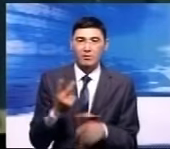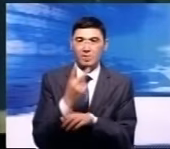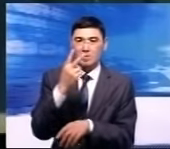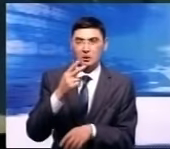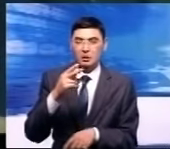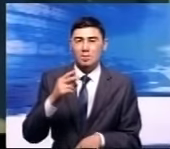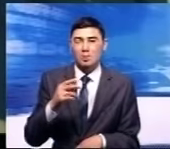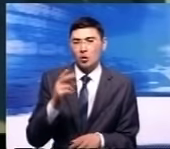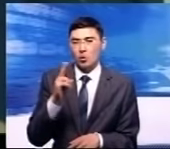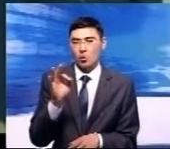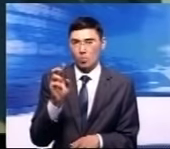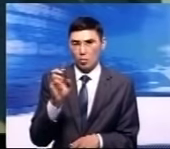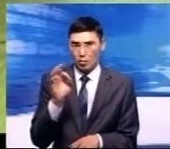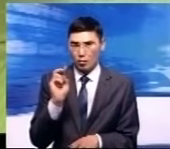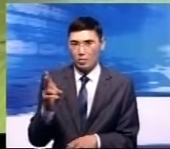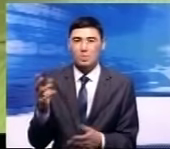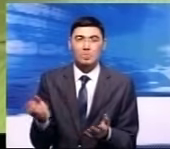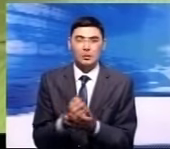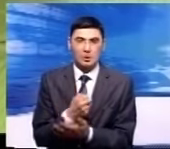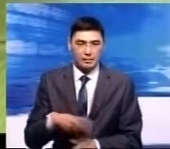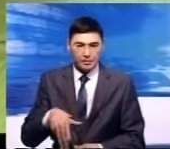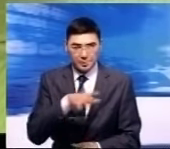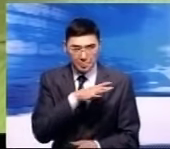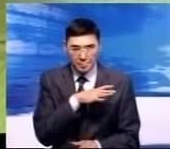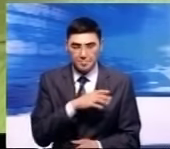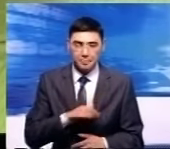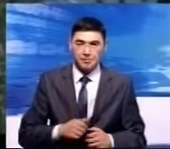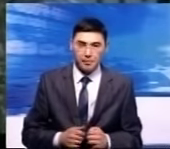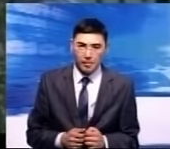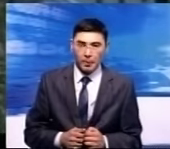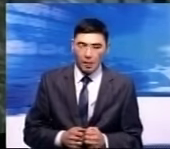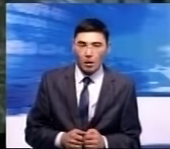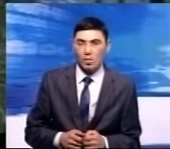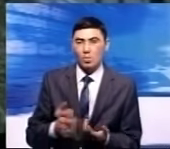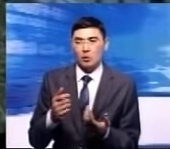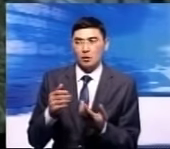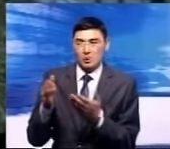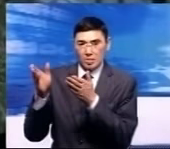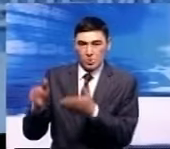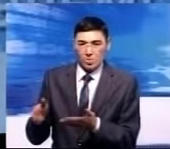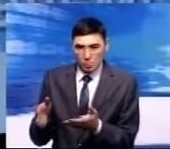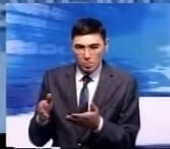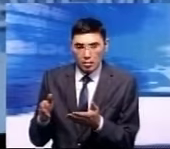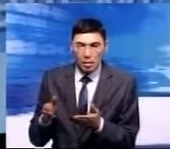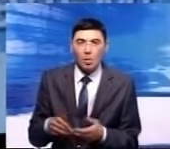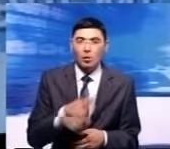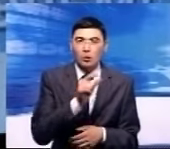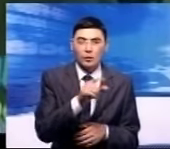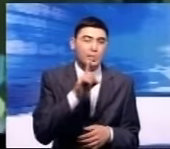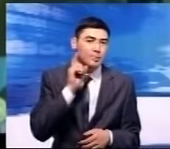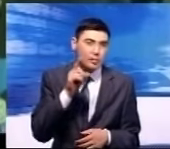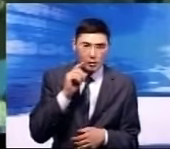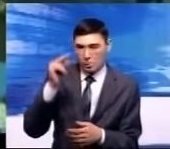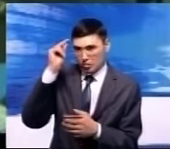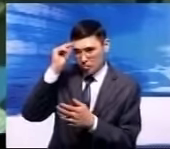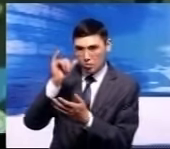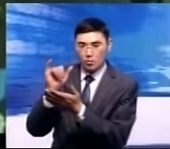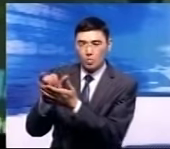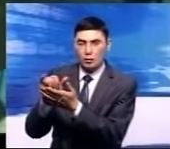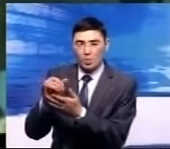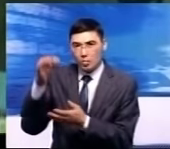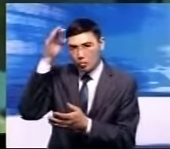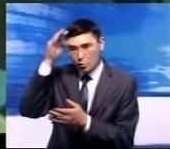организаторов мероприятия, достижения Мурата Жексимбекова заслуживают того, чтобы о них помнило подрастающее поколение. Он был патриотом